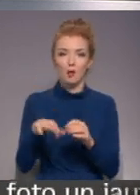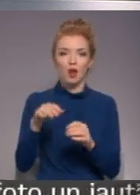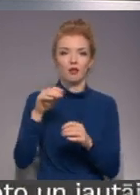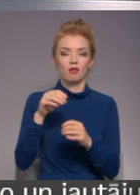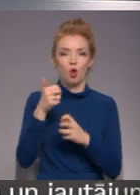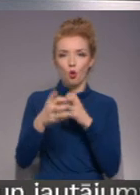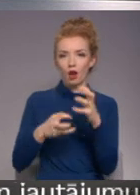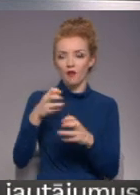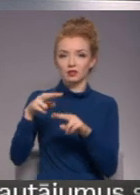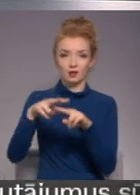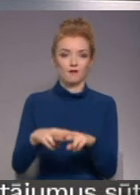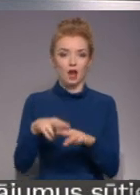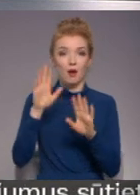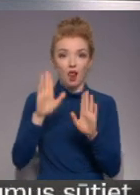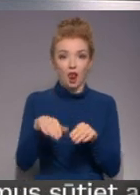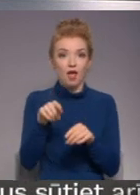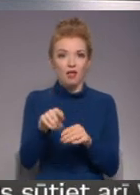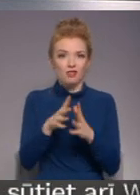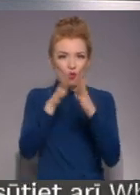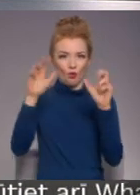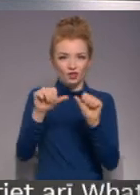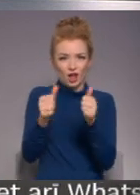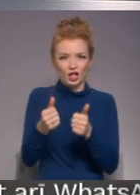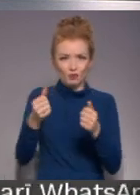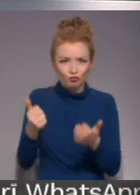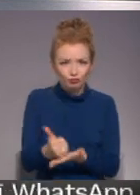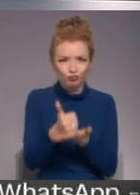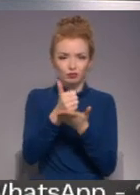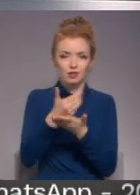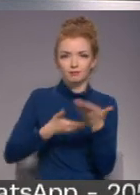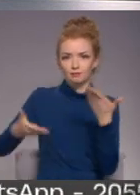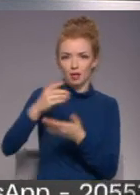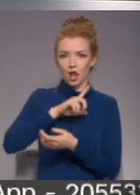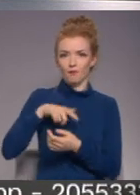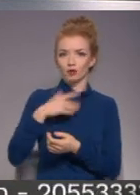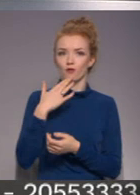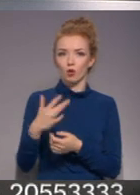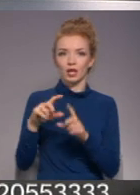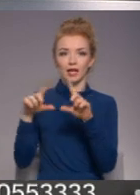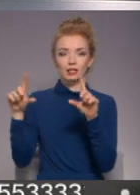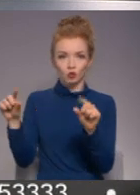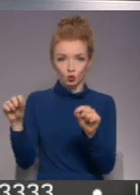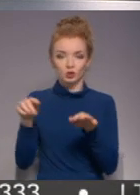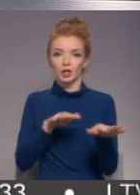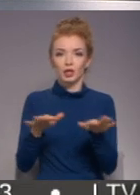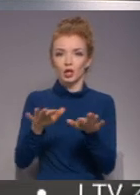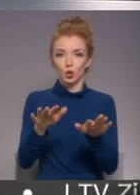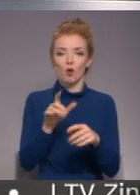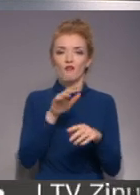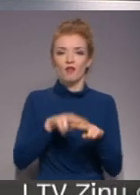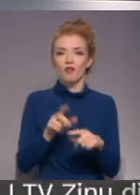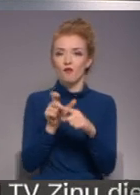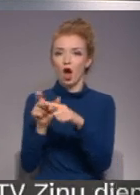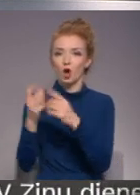to daudzveidību, Latviešu valodas institūts sadarbībā ar citām organizācijām jau trešo gadu rīko Vietvārdu dienu. Tā